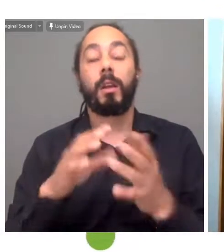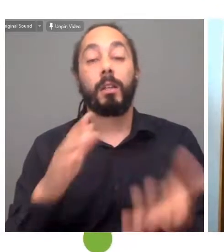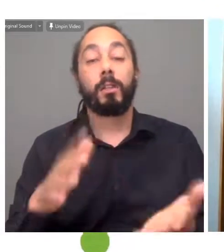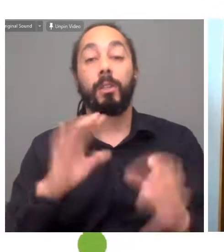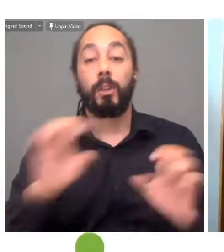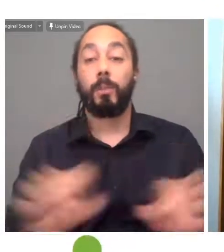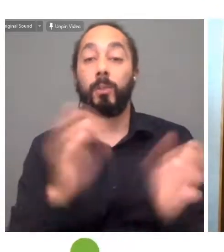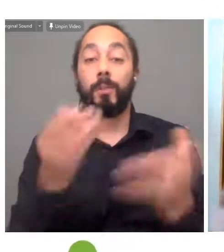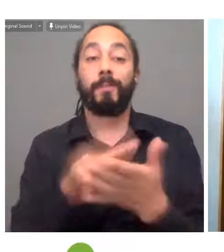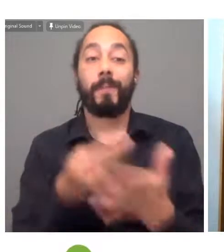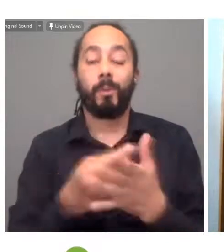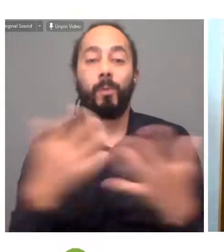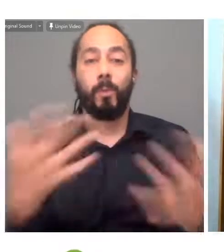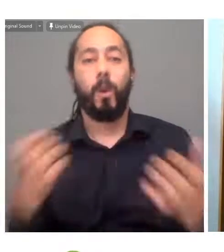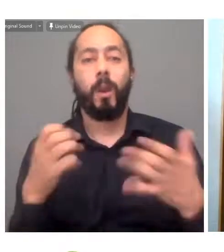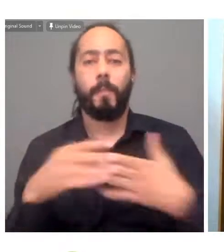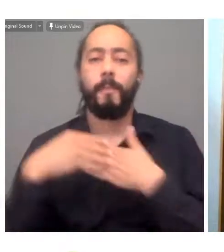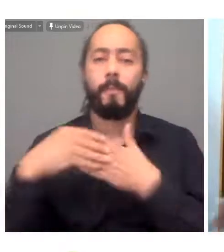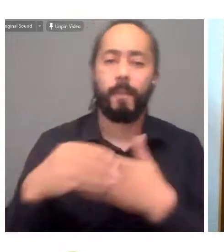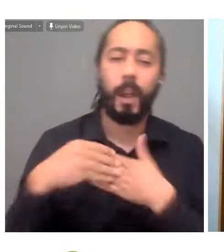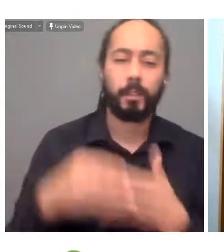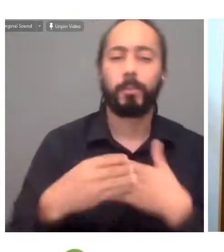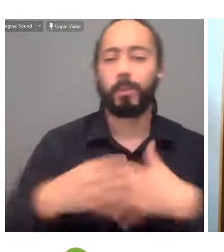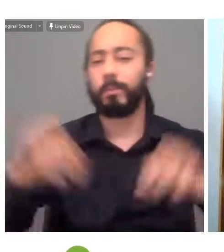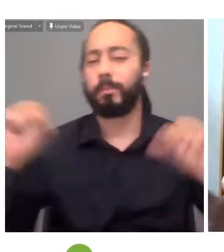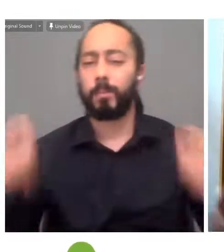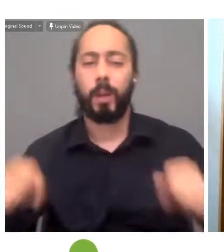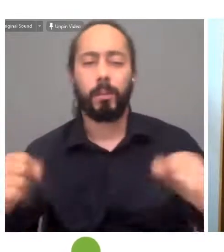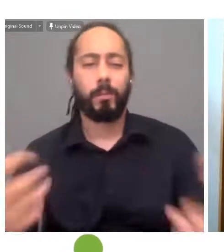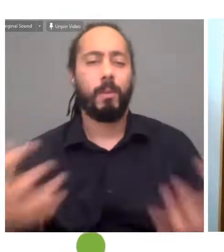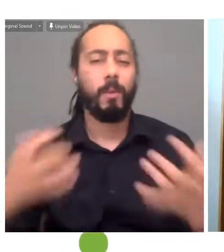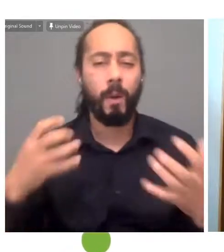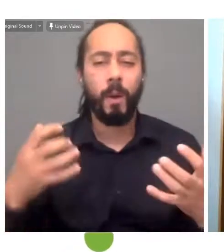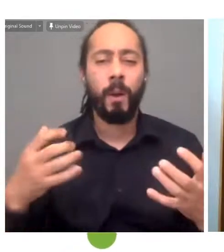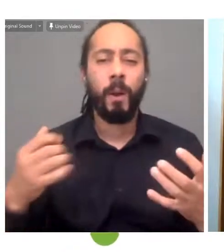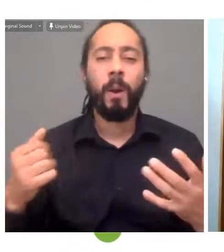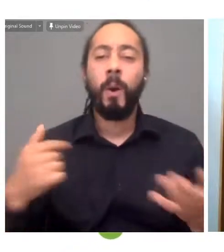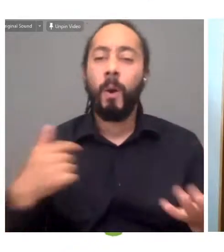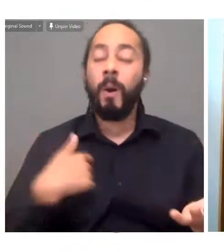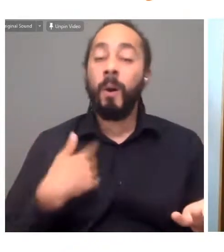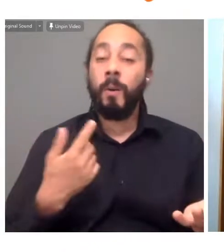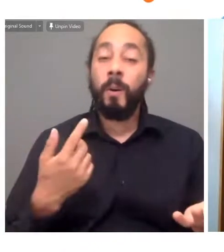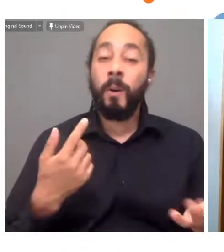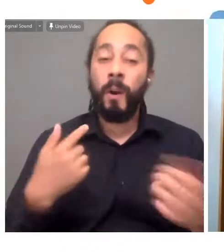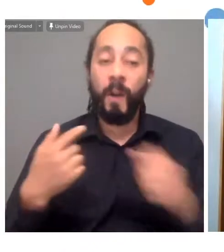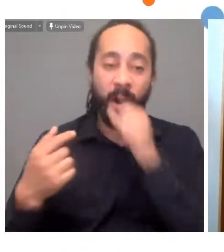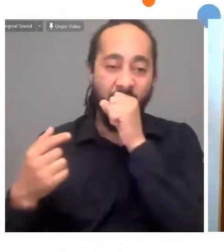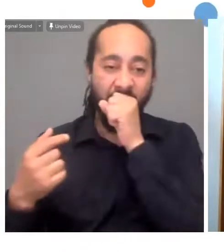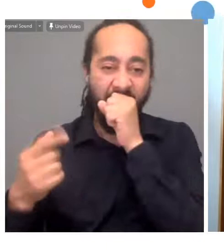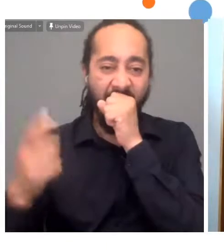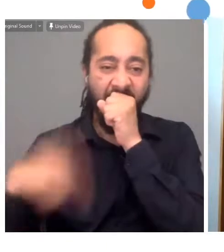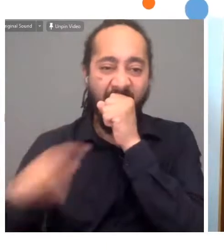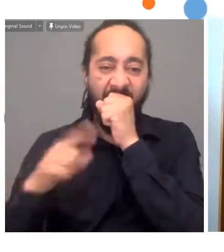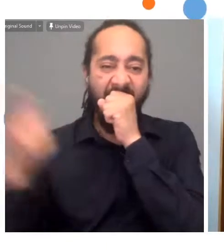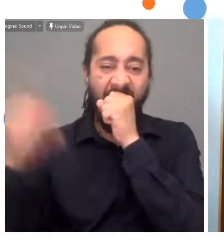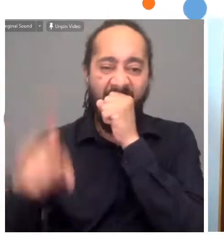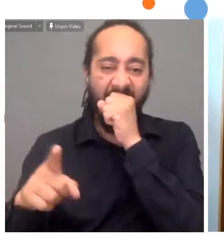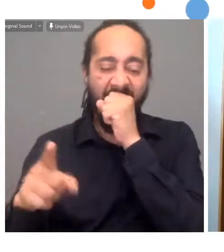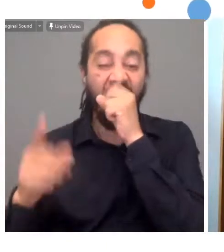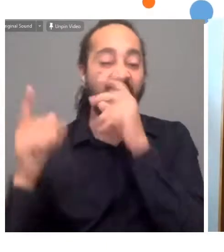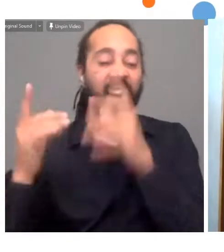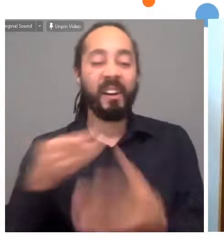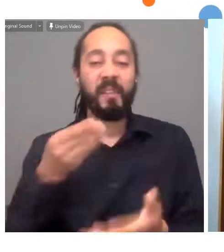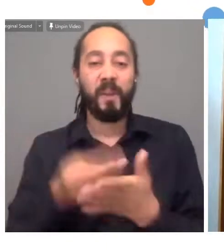octroyés par le Conseil des arts, téléfilms, patrimoine canadien pour éponger une